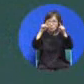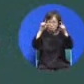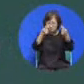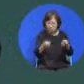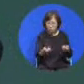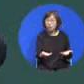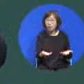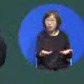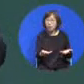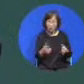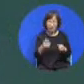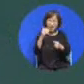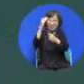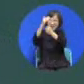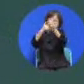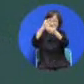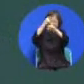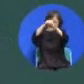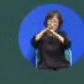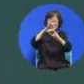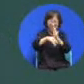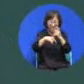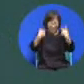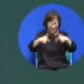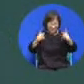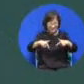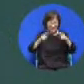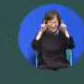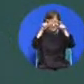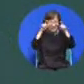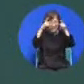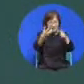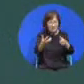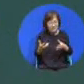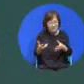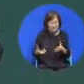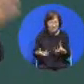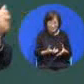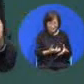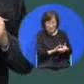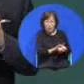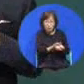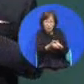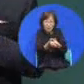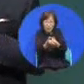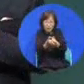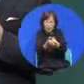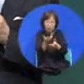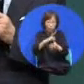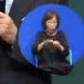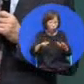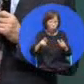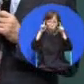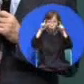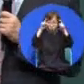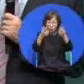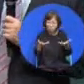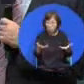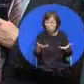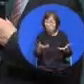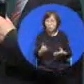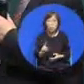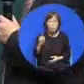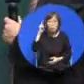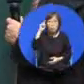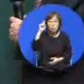us? 아니, 늘 하나님께 제사로 예배로 갈 때마다 양이 있었는데 왜 이번에 양이 없습니까? 이렇게 물었잖아요. Isaac asks him,